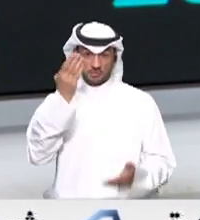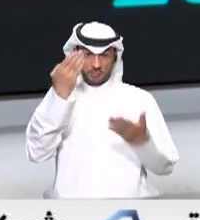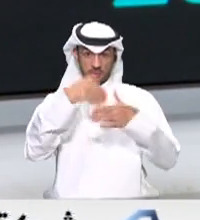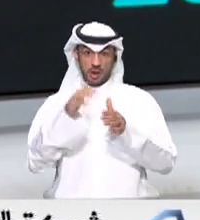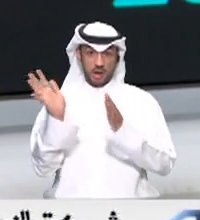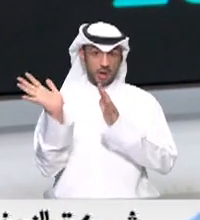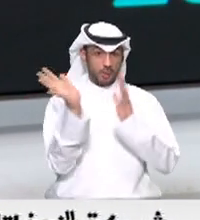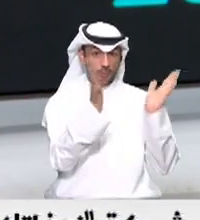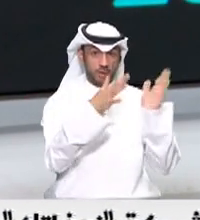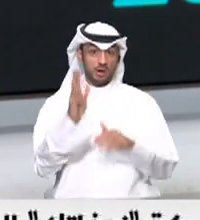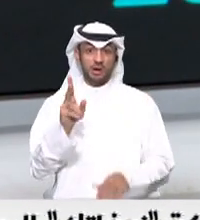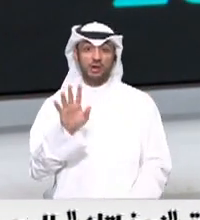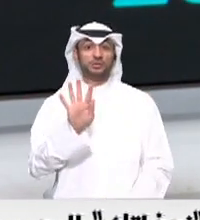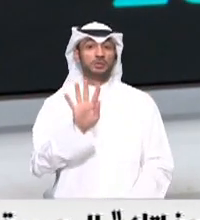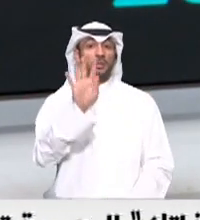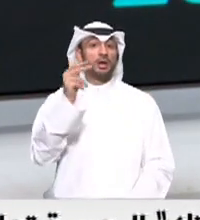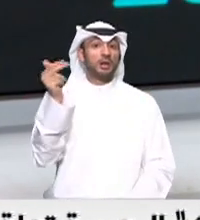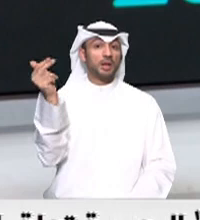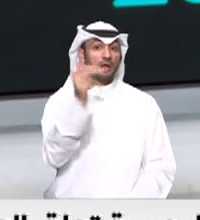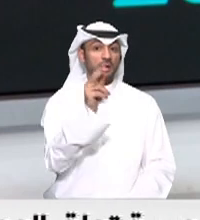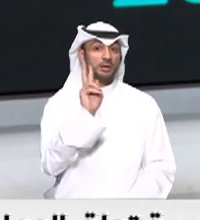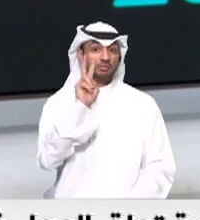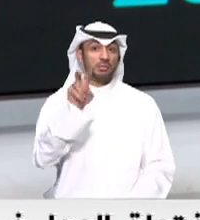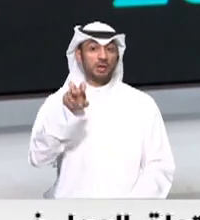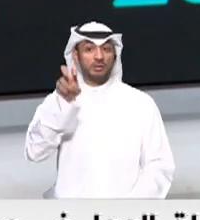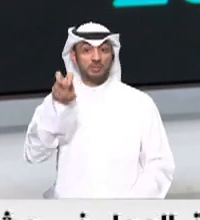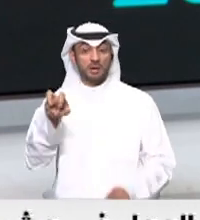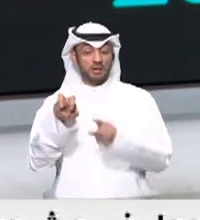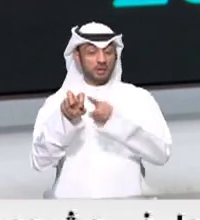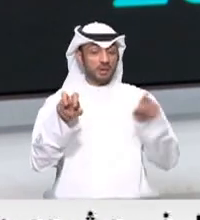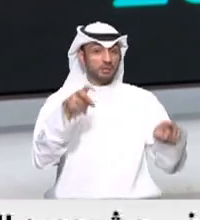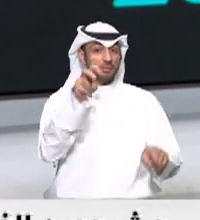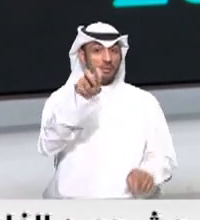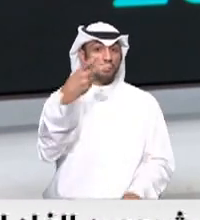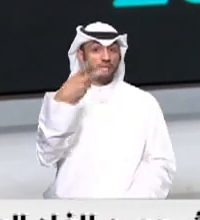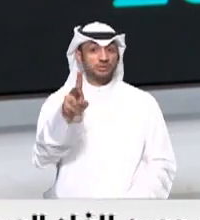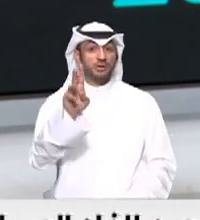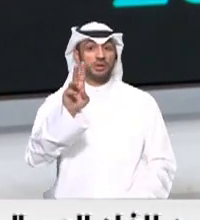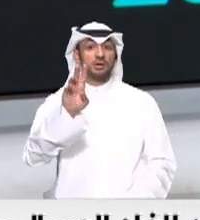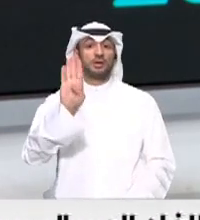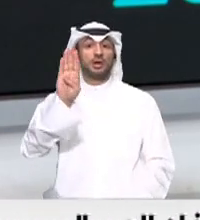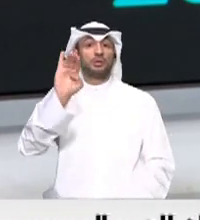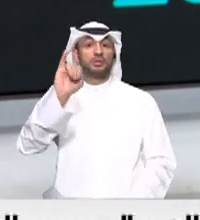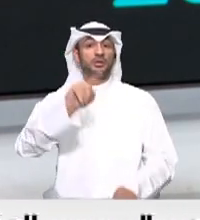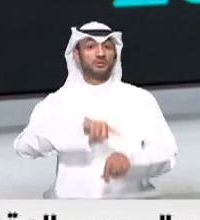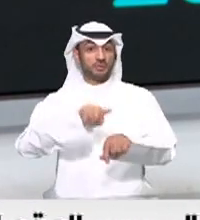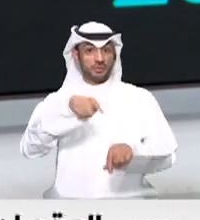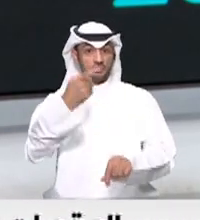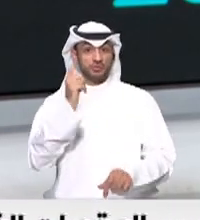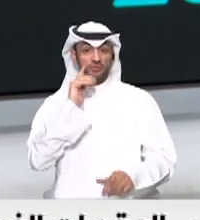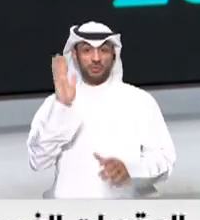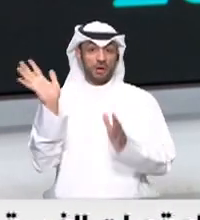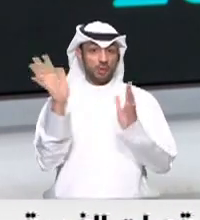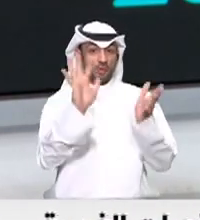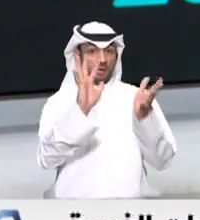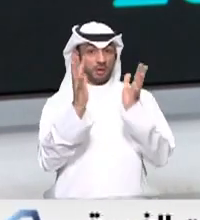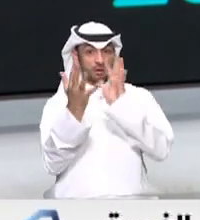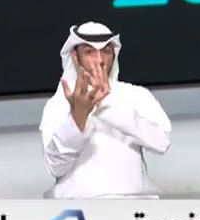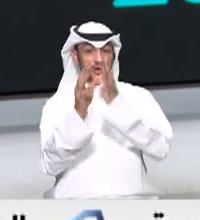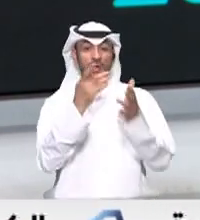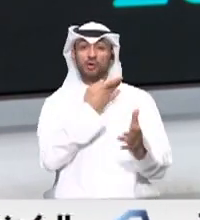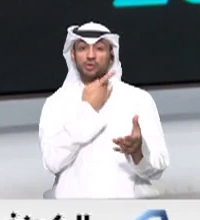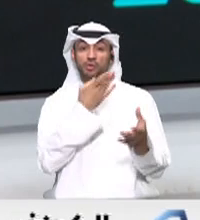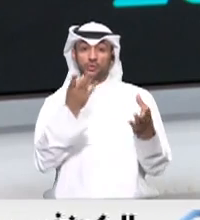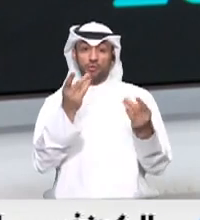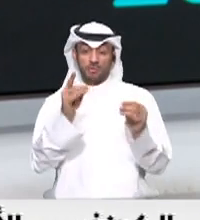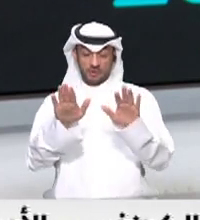شمالي غربي الى متقلب الاتجاه من 8 الى 28 م في الساعه اثناء تقلب اتجاه الرياح في فرص الهوا الكوس ولكن